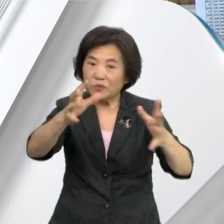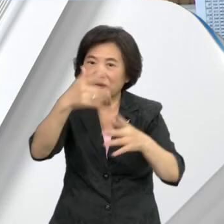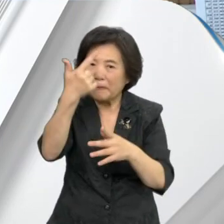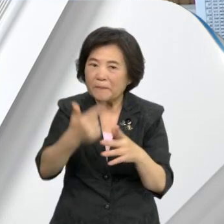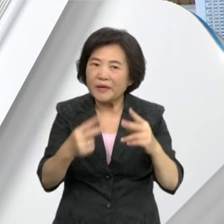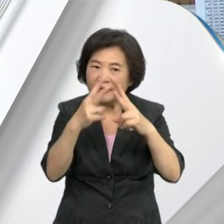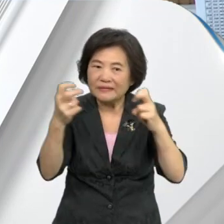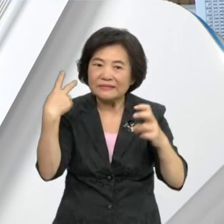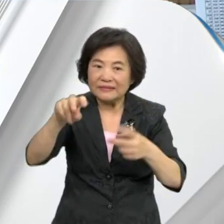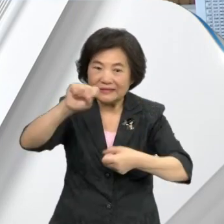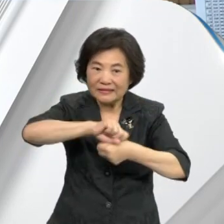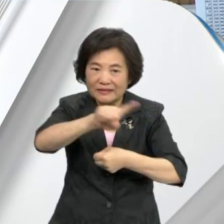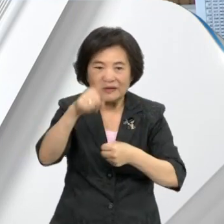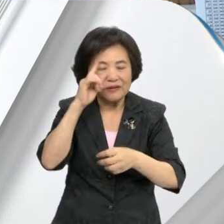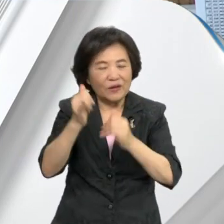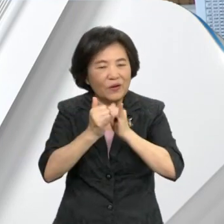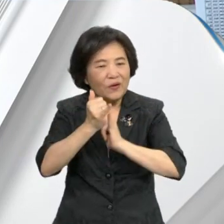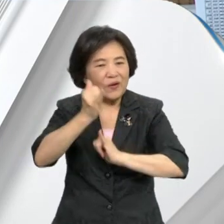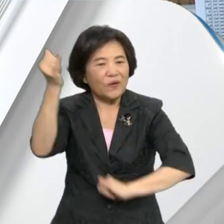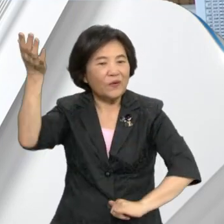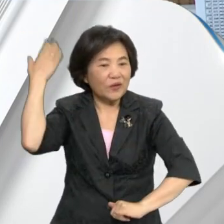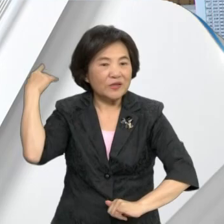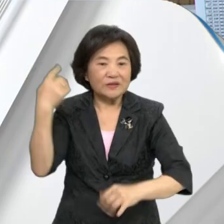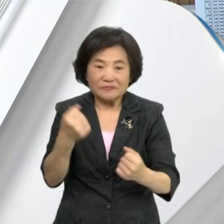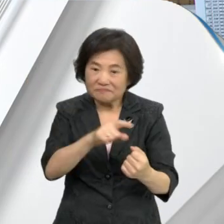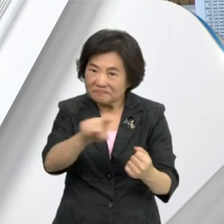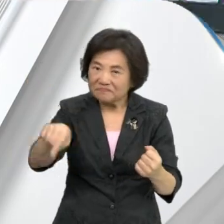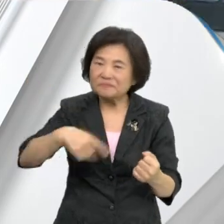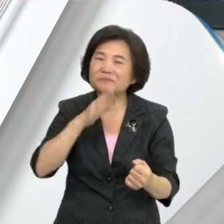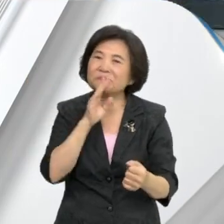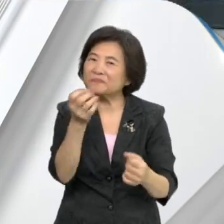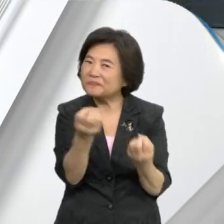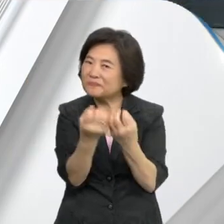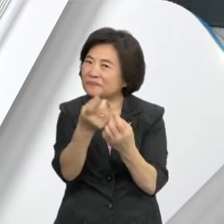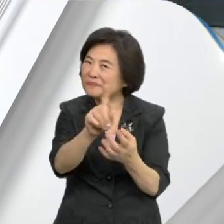增加一家有故事的漫画基点。下届新闻潘神峰屏东报道。